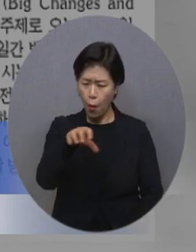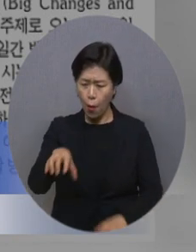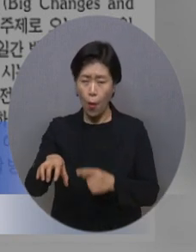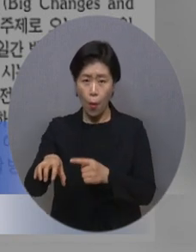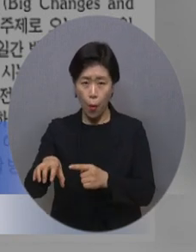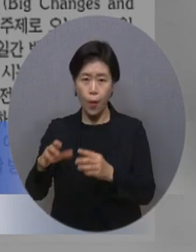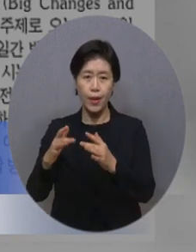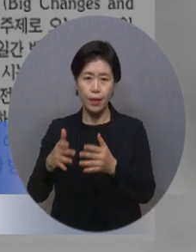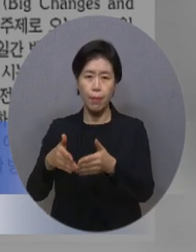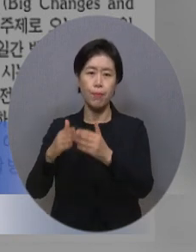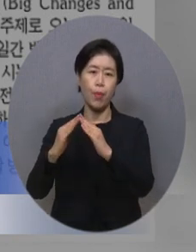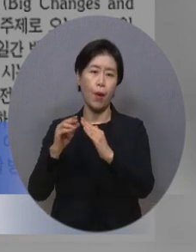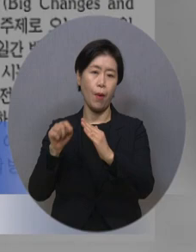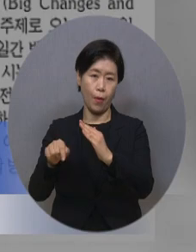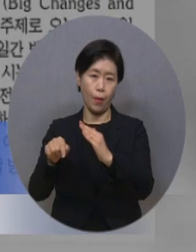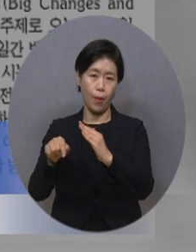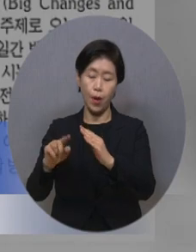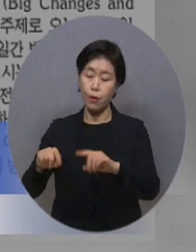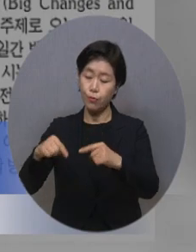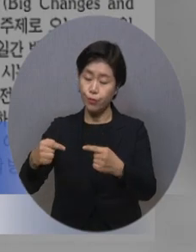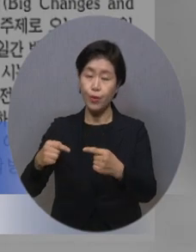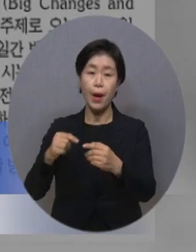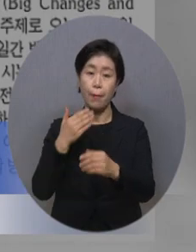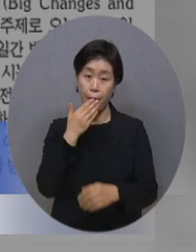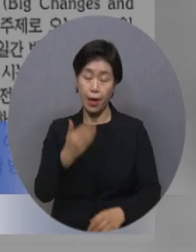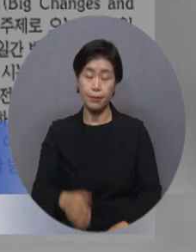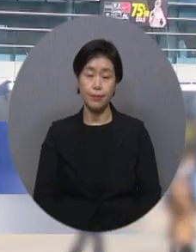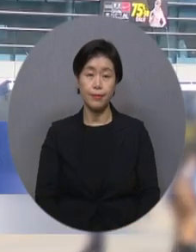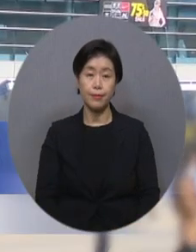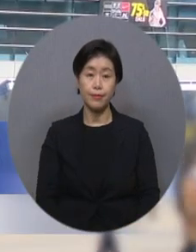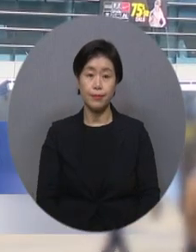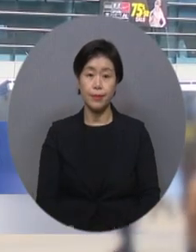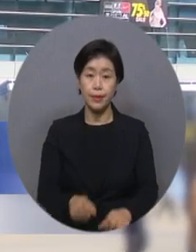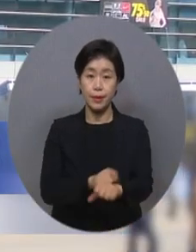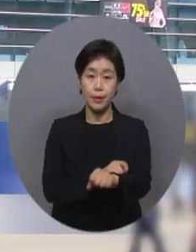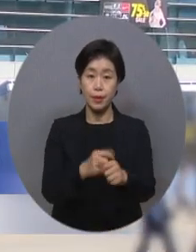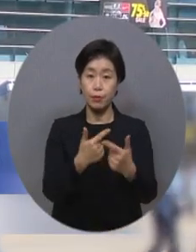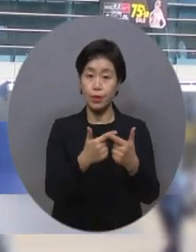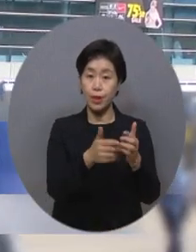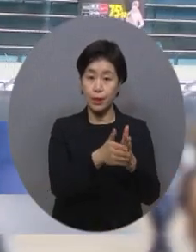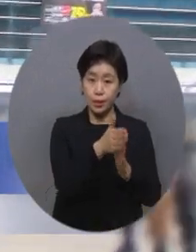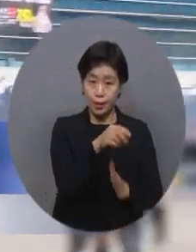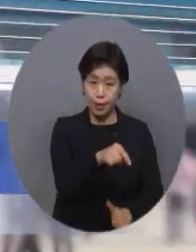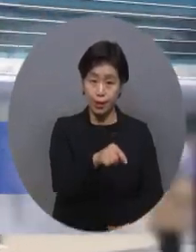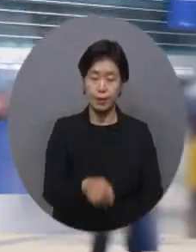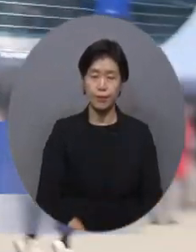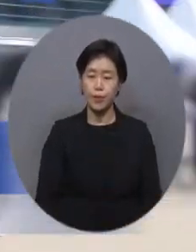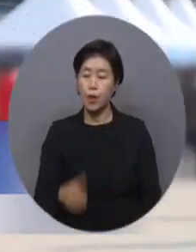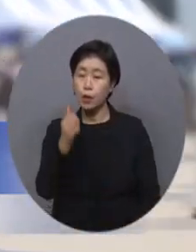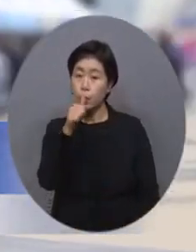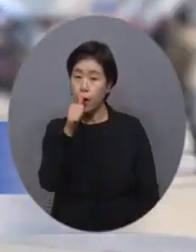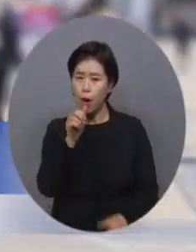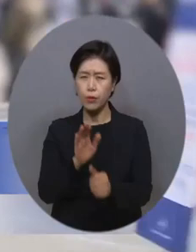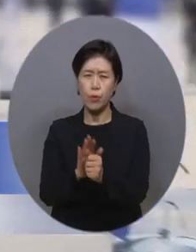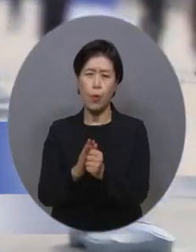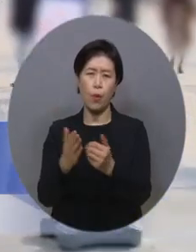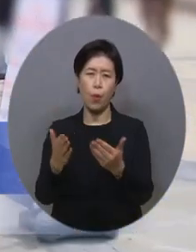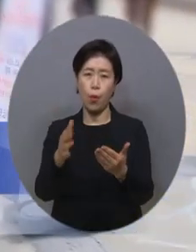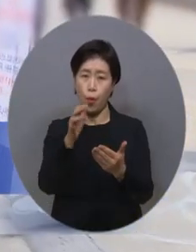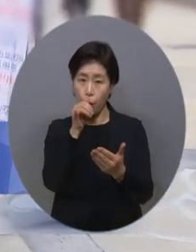대회장에서 자유롭게 참여할 수 있습니다 특히 부산시는 실시간 통역 서비스를